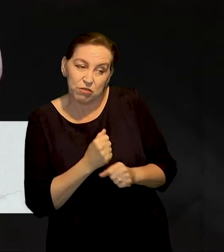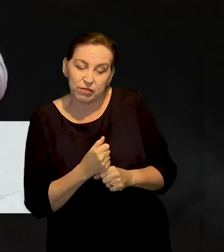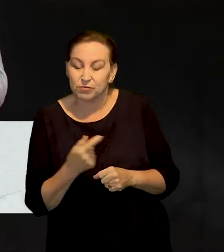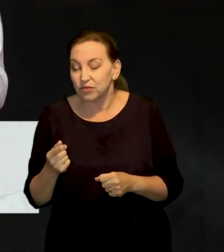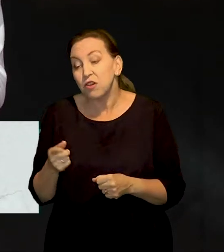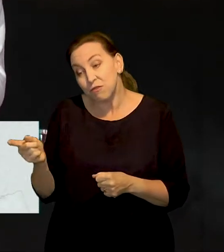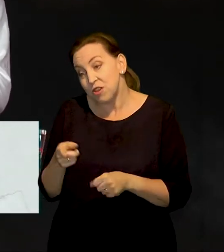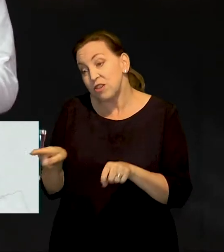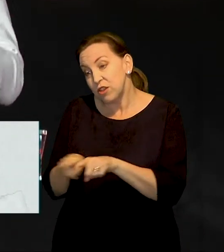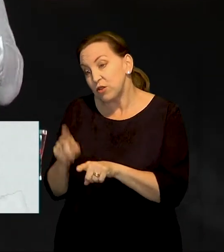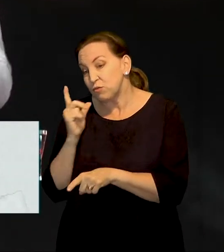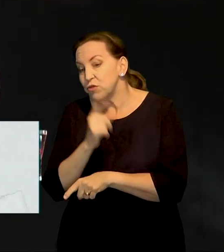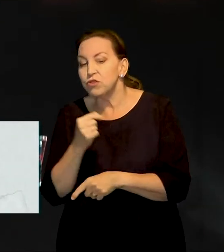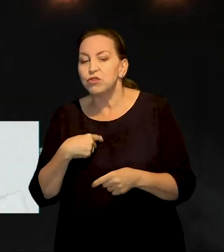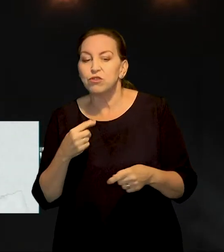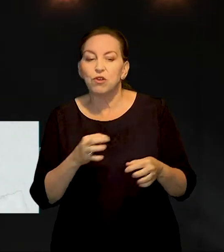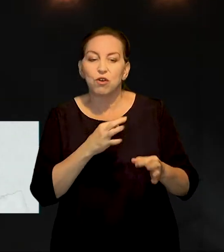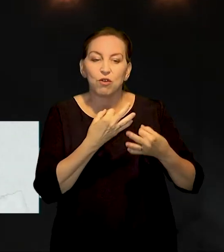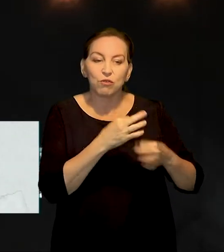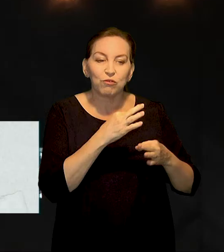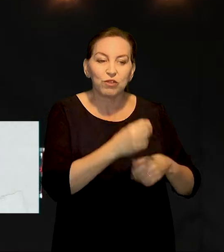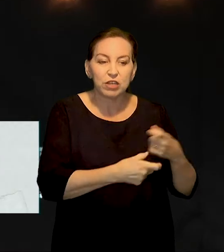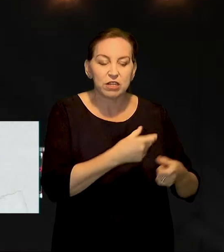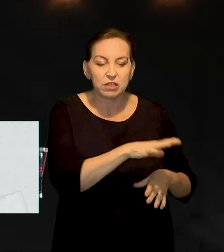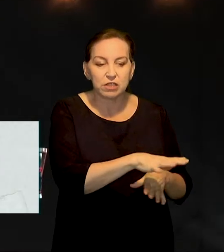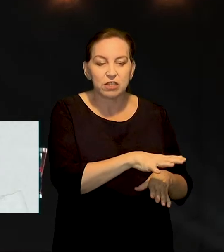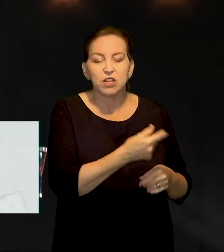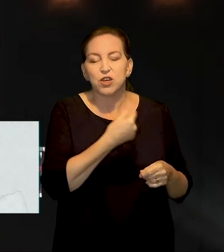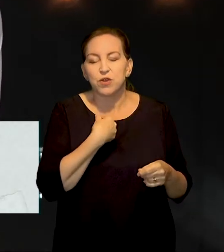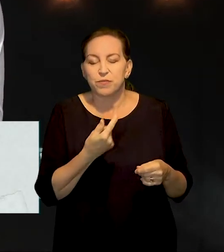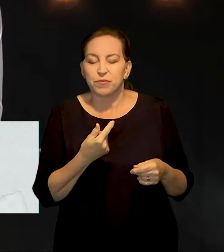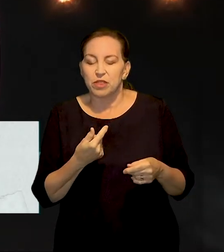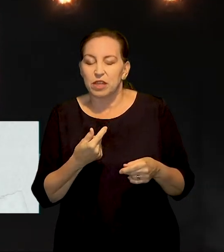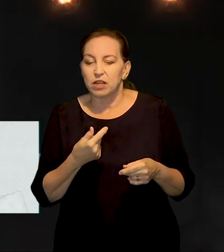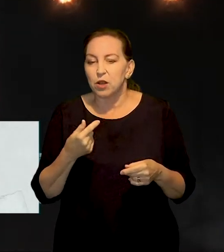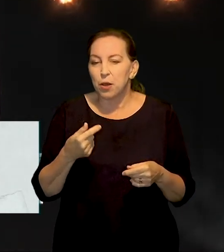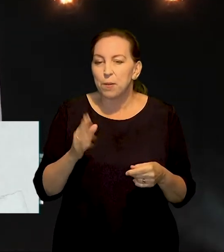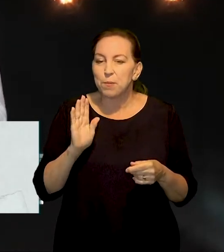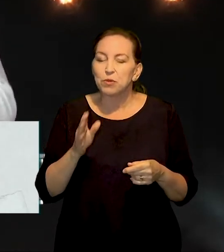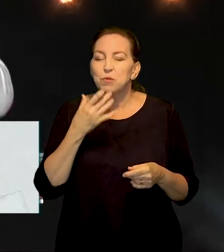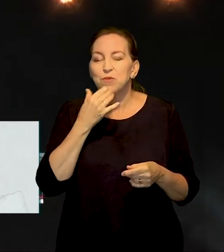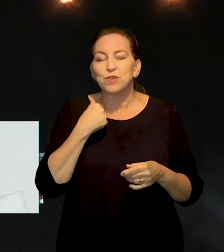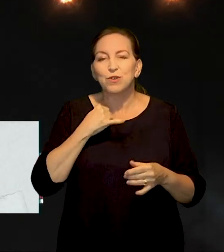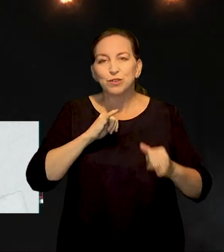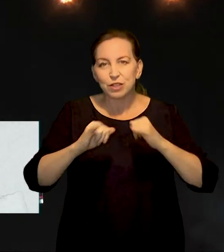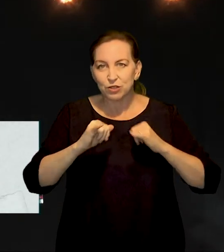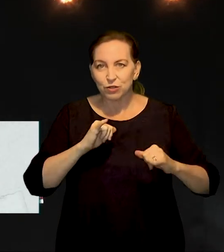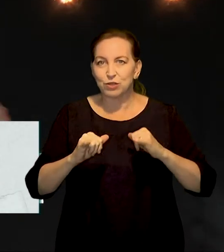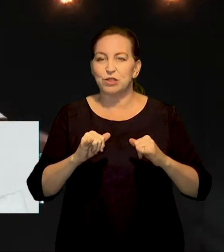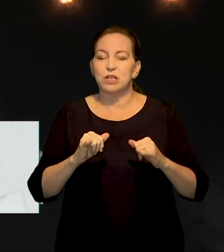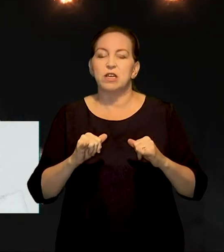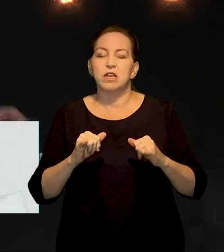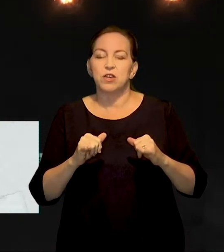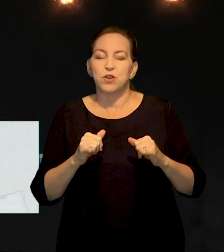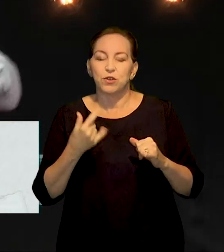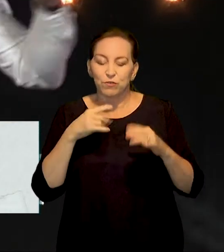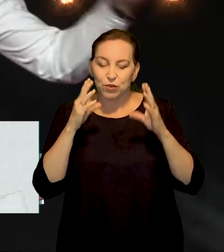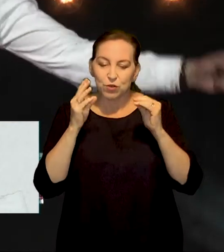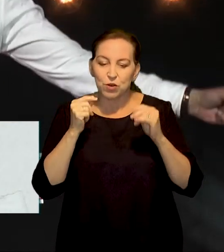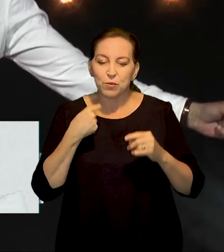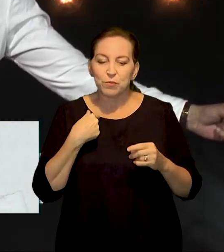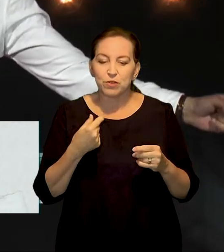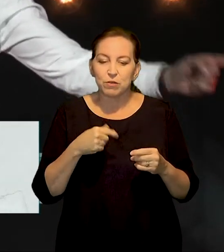do winnicy. Z nastaniem wieczoru właściciel winnicy polecił swojemu zarządcy, zwołaj robotników i wypłać im dniówkę. Zacznij